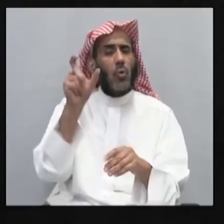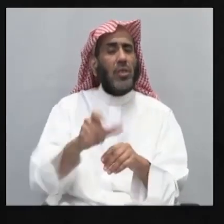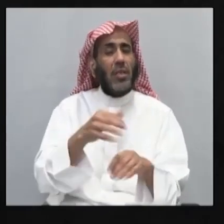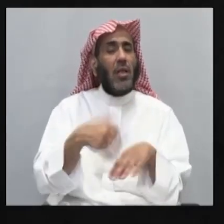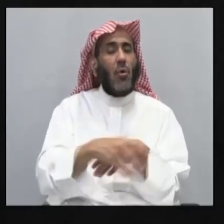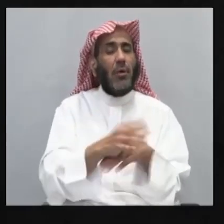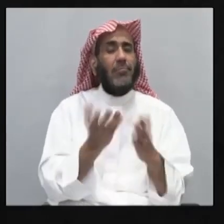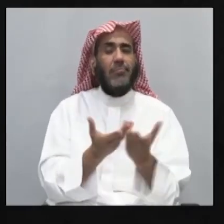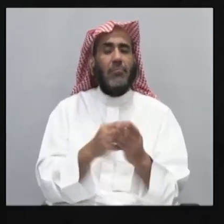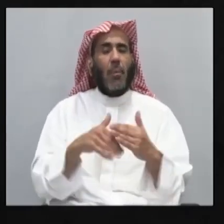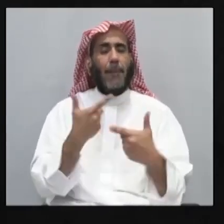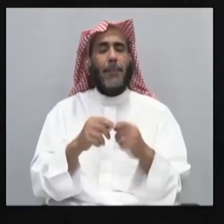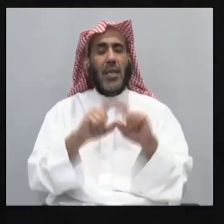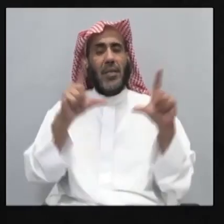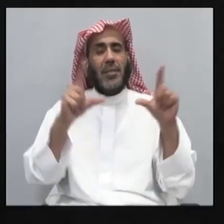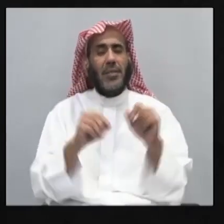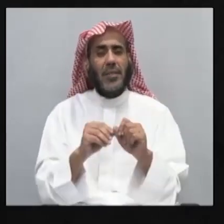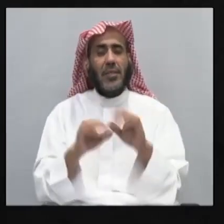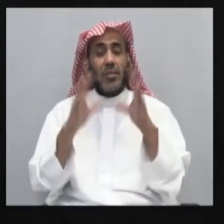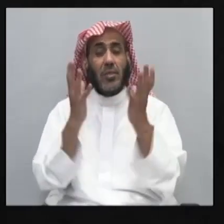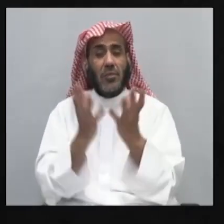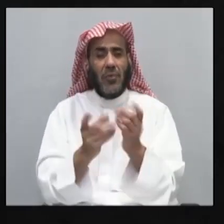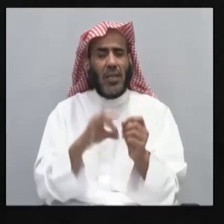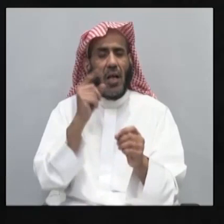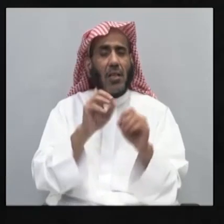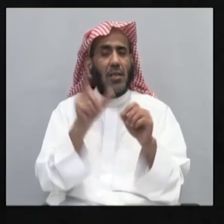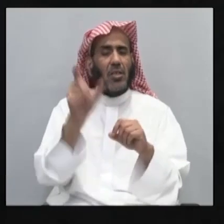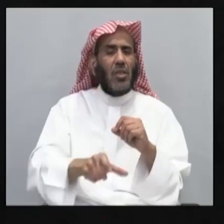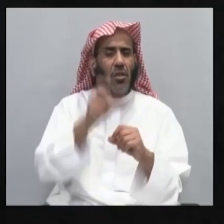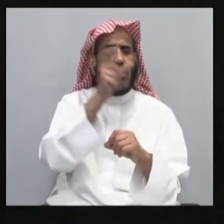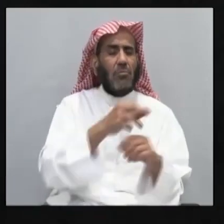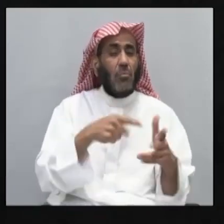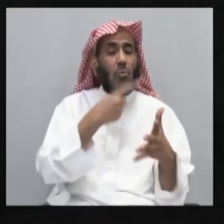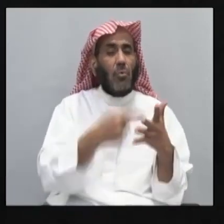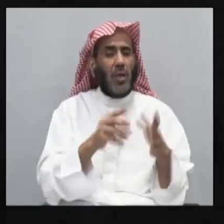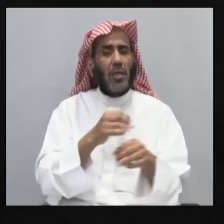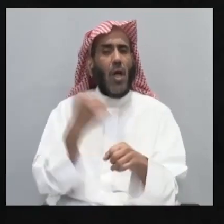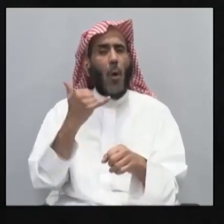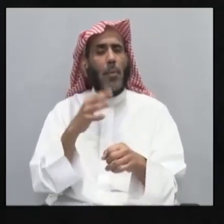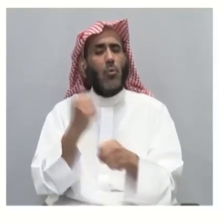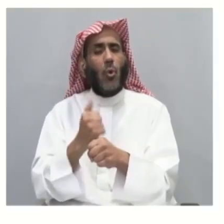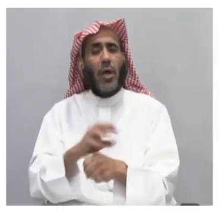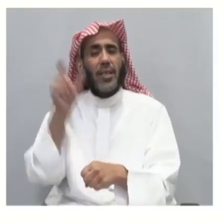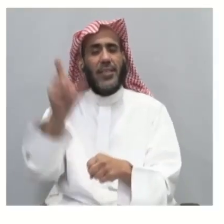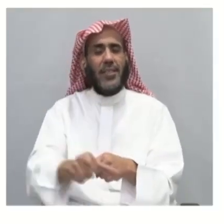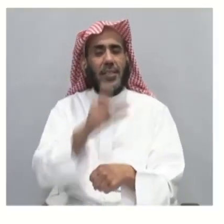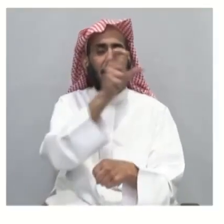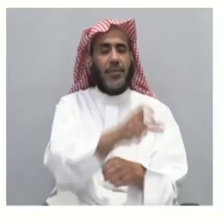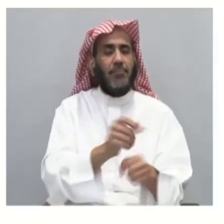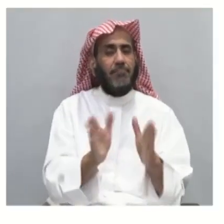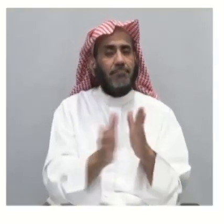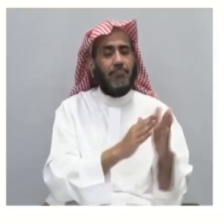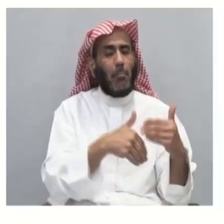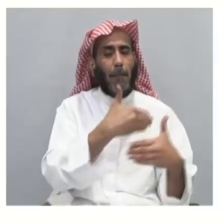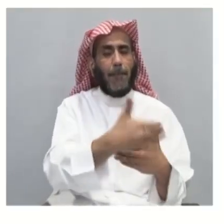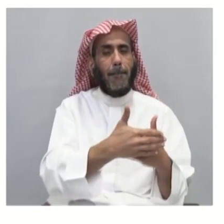ثم بينا بعد ذلك صفات هذه الشخصيات ثم حددنا الدور الذي تقوم به مثل هذه الشخصيه